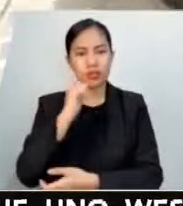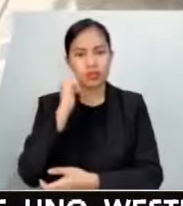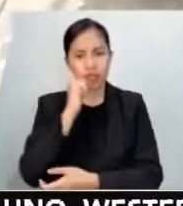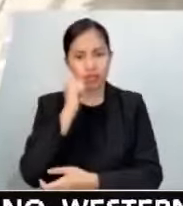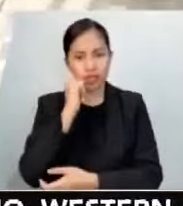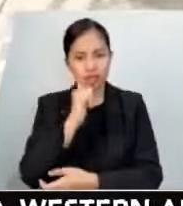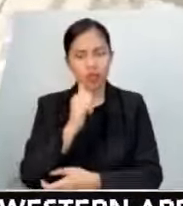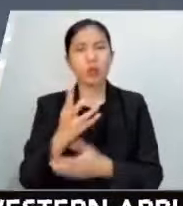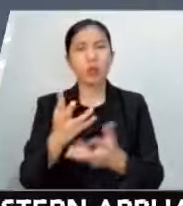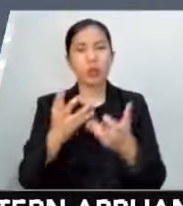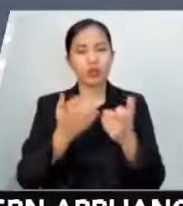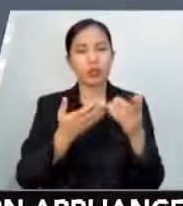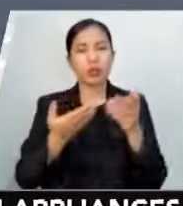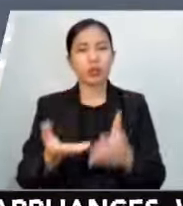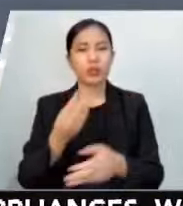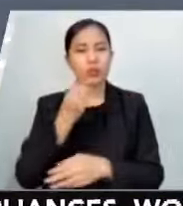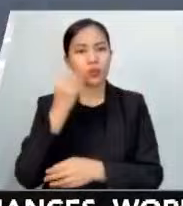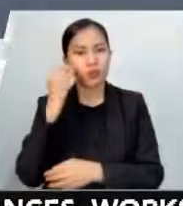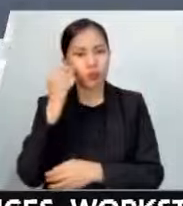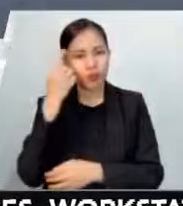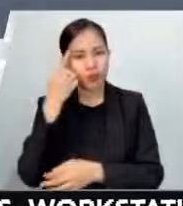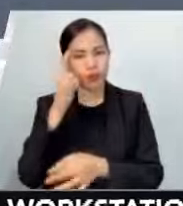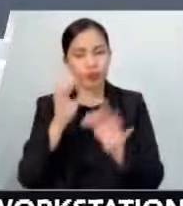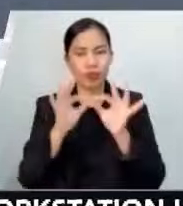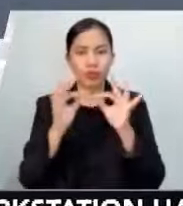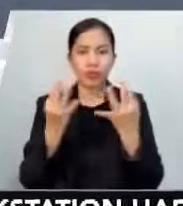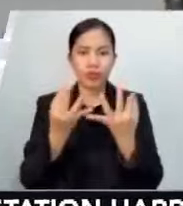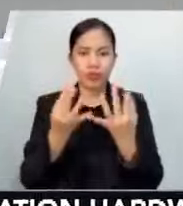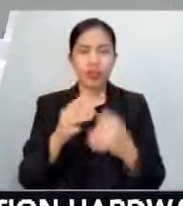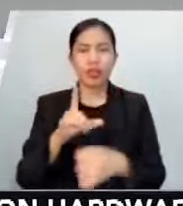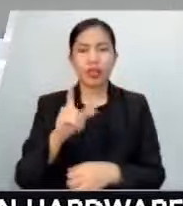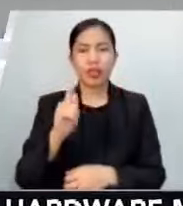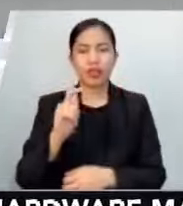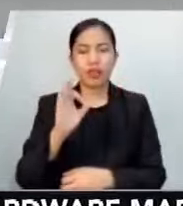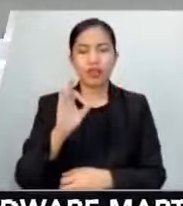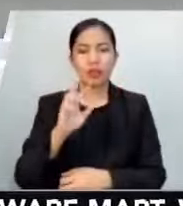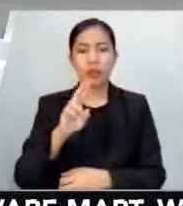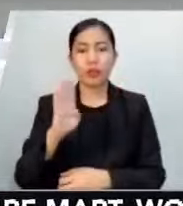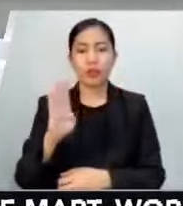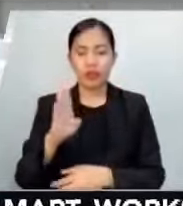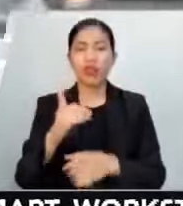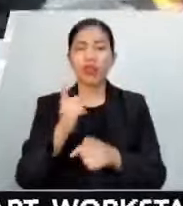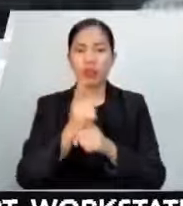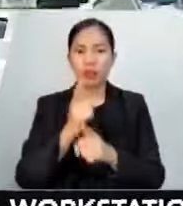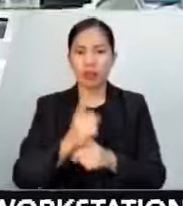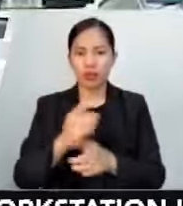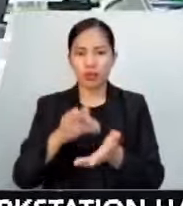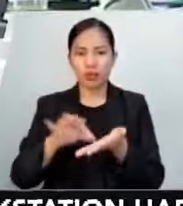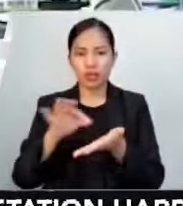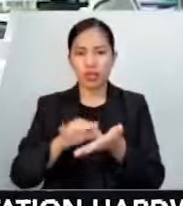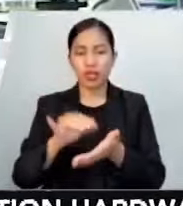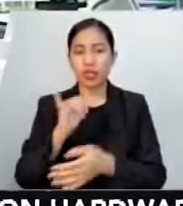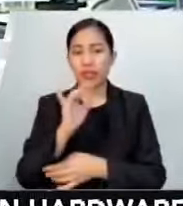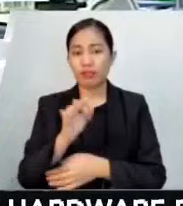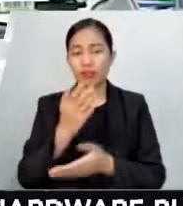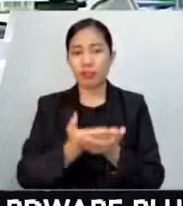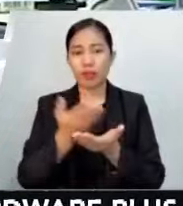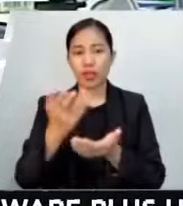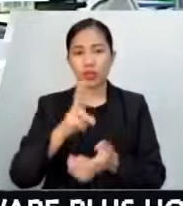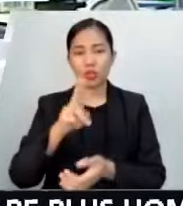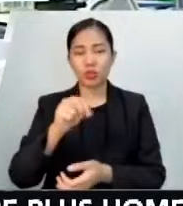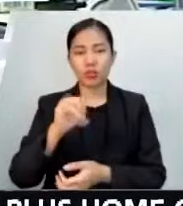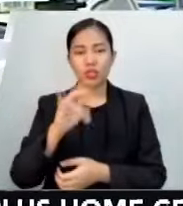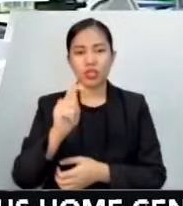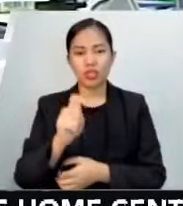sa kanyang pamilya. Sabi ng LTFRB, accurate o tama ang kwenta kung ang biniling unit ay nagkakahalaga ng 2.8